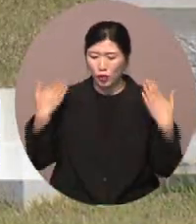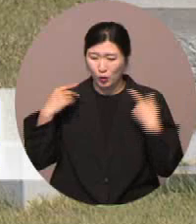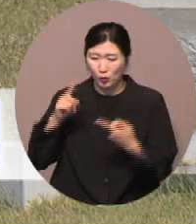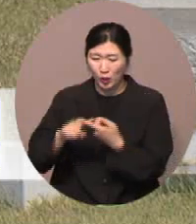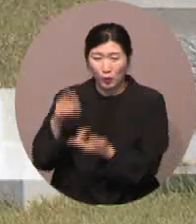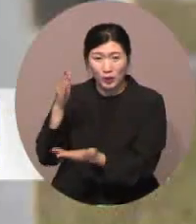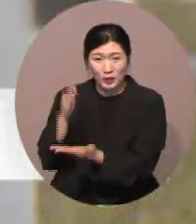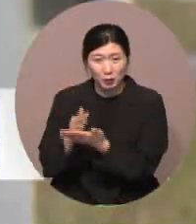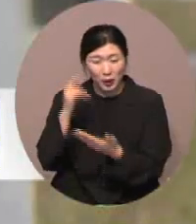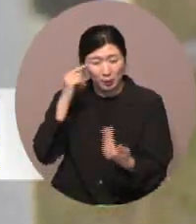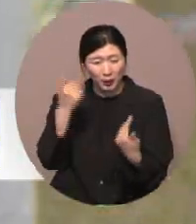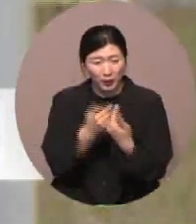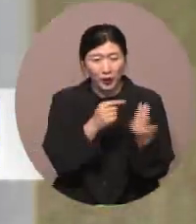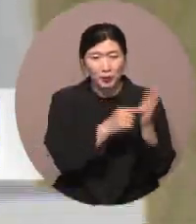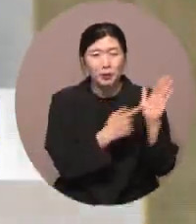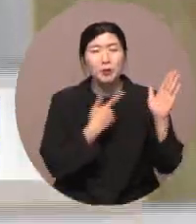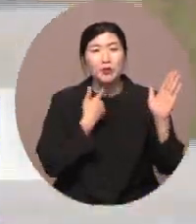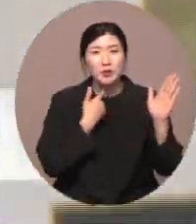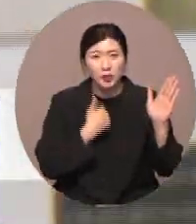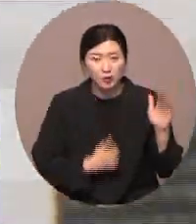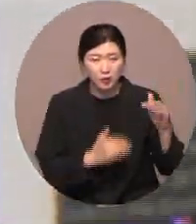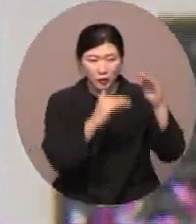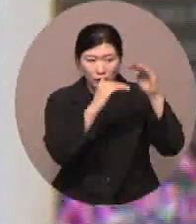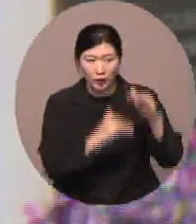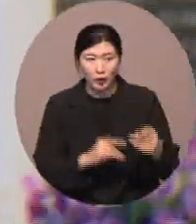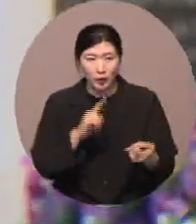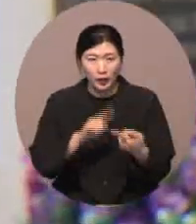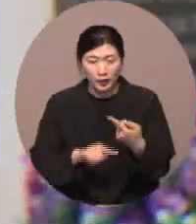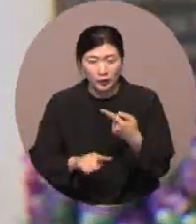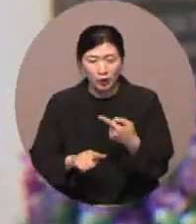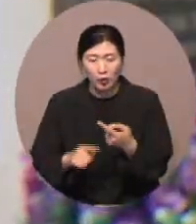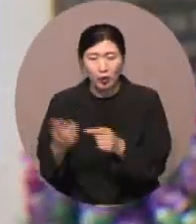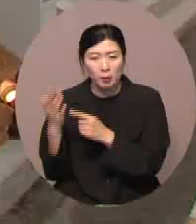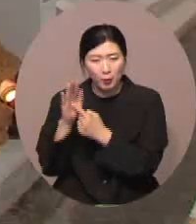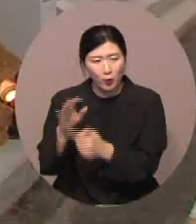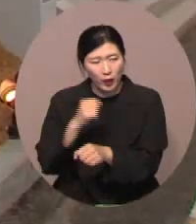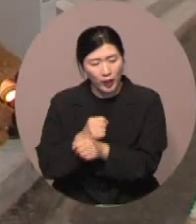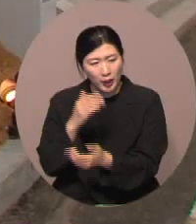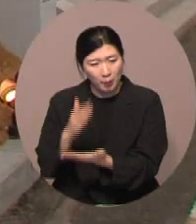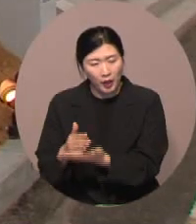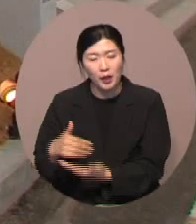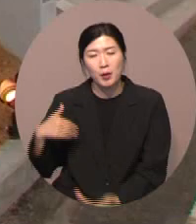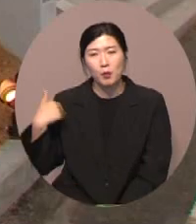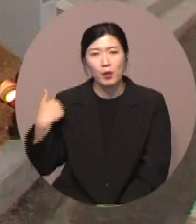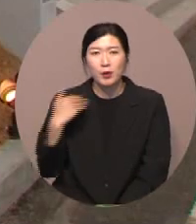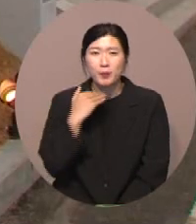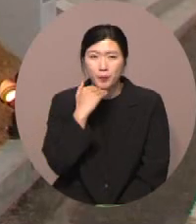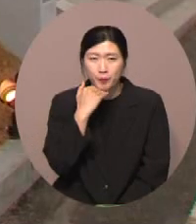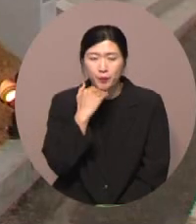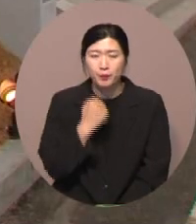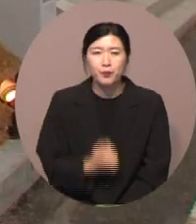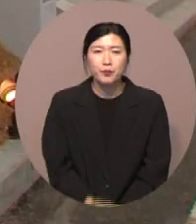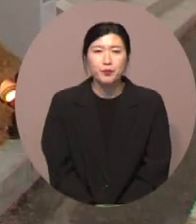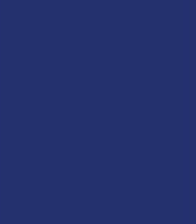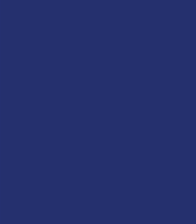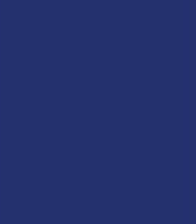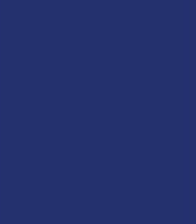안된다는 입장을 밝힌 바 있어 참석자들이 이에 대해 어떤 입장을 내놓을지 주목됩니다